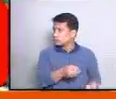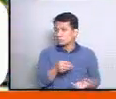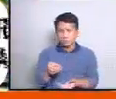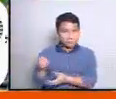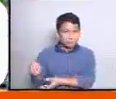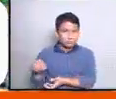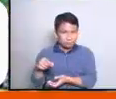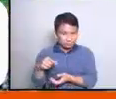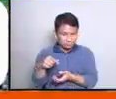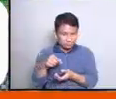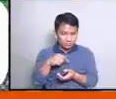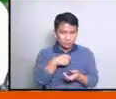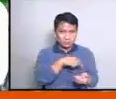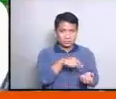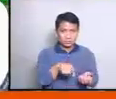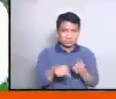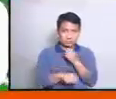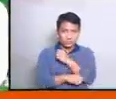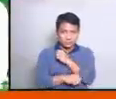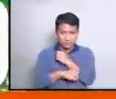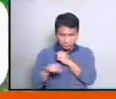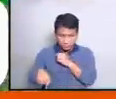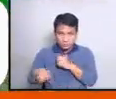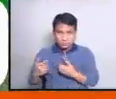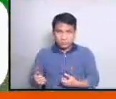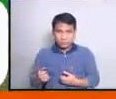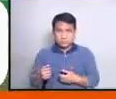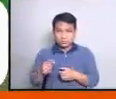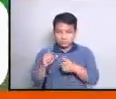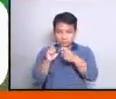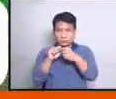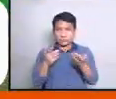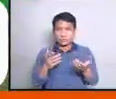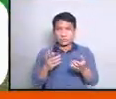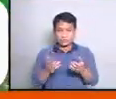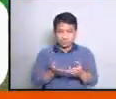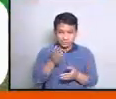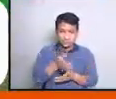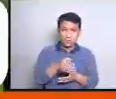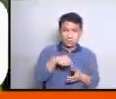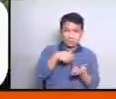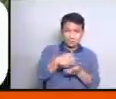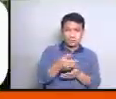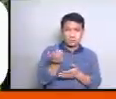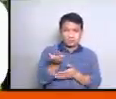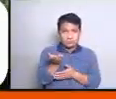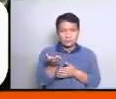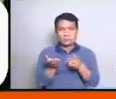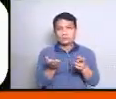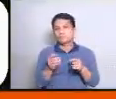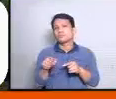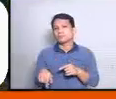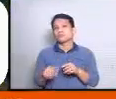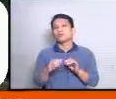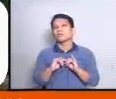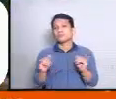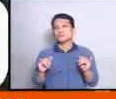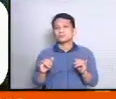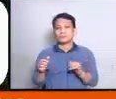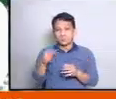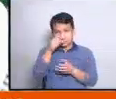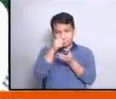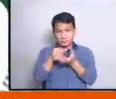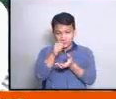jumper, ito yung mga snatcher, ito yung mga nakikita natin sumasampa sa jeep, sa bus, sa trucks. Ito po yung tinitake